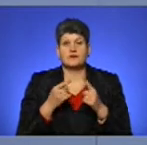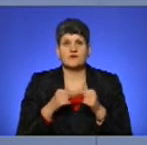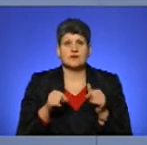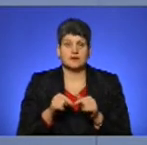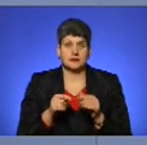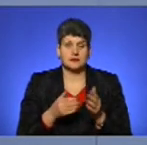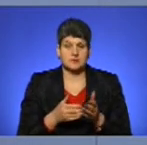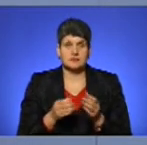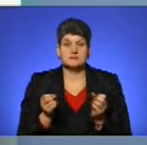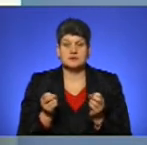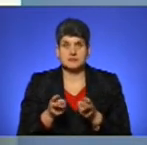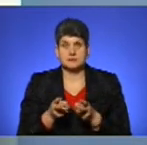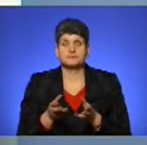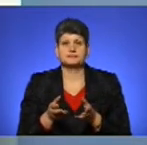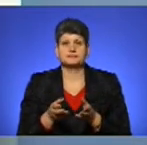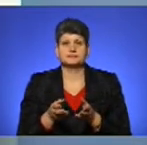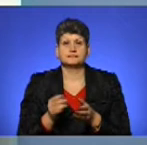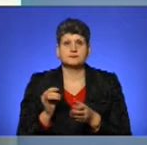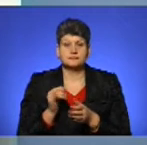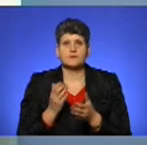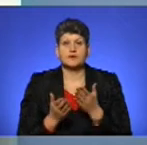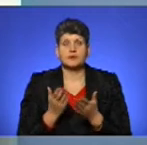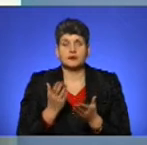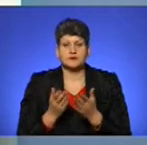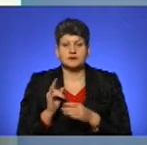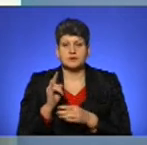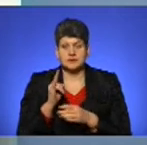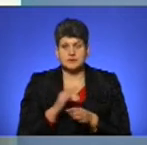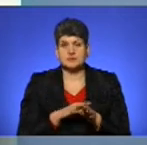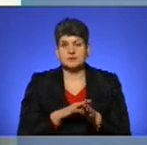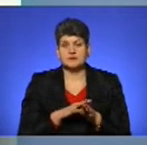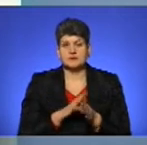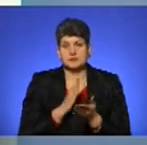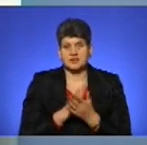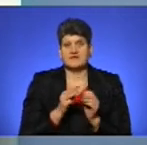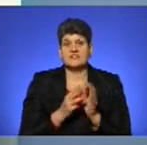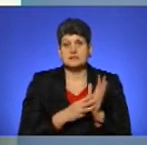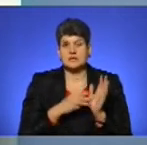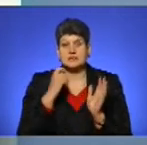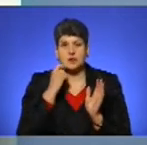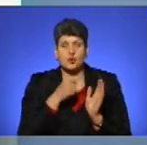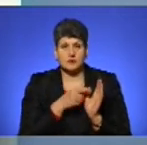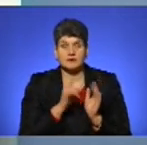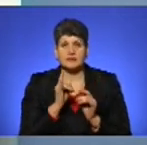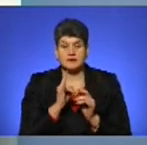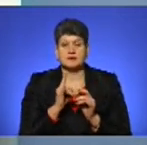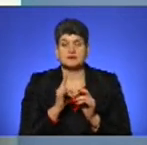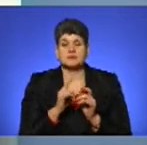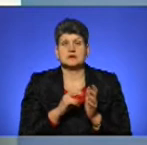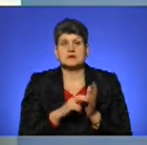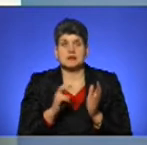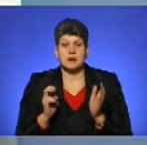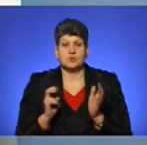відділенні спеціалізованому. І якщо дитинці виповнюється 18 років, дитинка знімається з